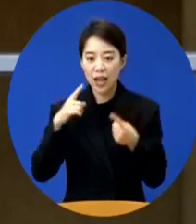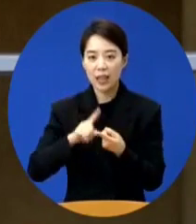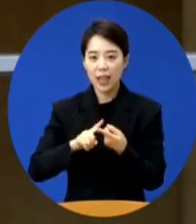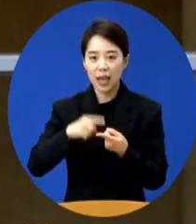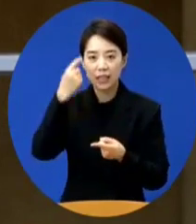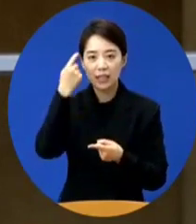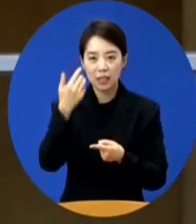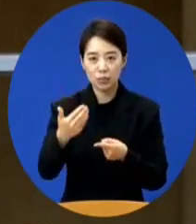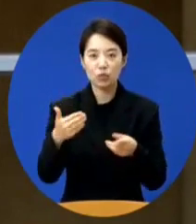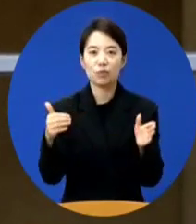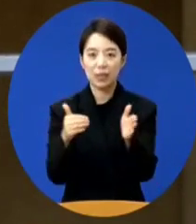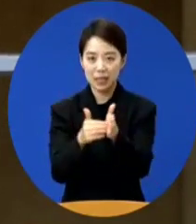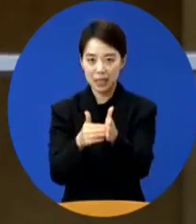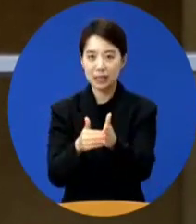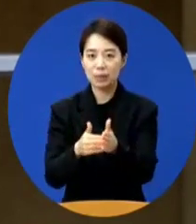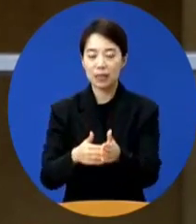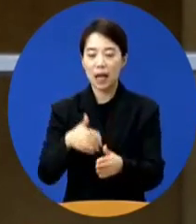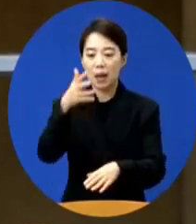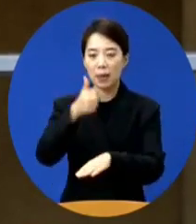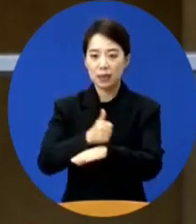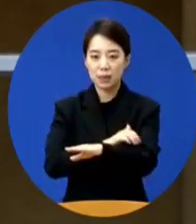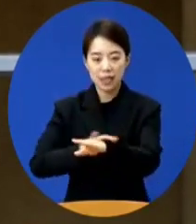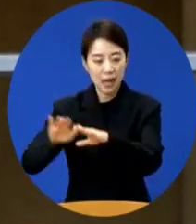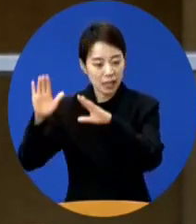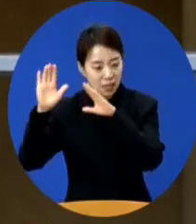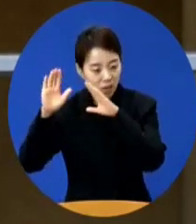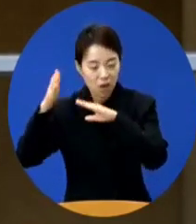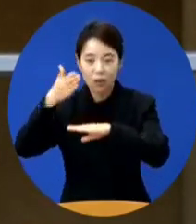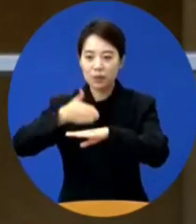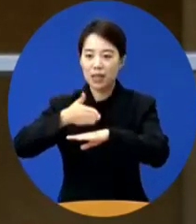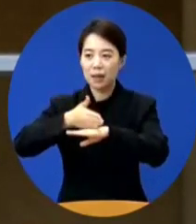관한 도정 질의를 마치겠습니다. 끝까지 경청해 주셔서 감사합니다.